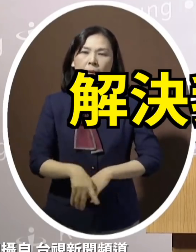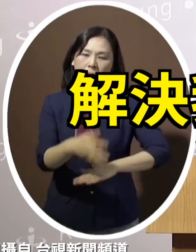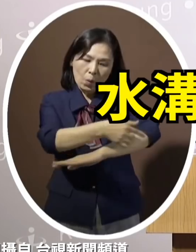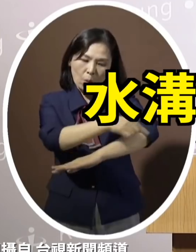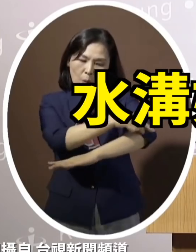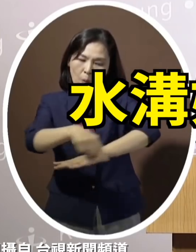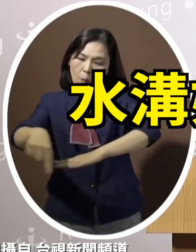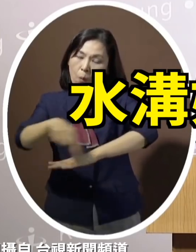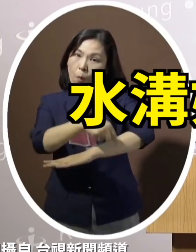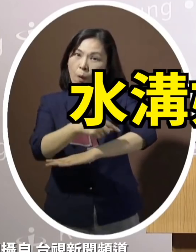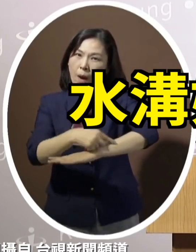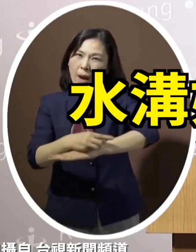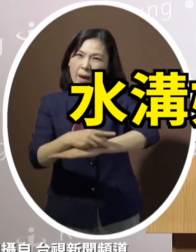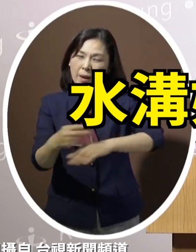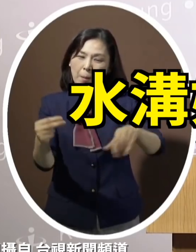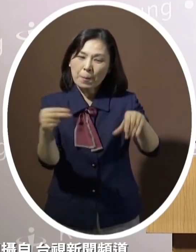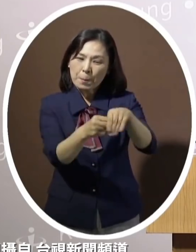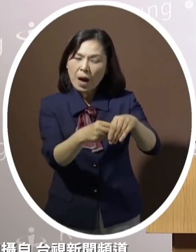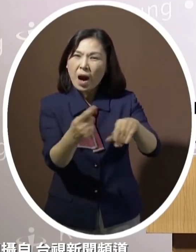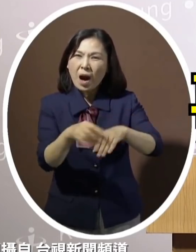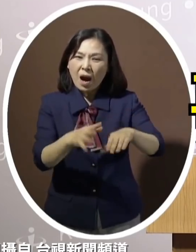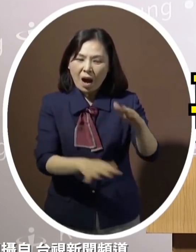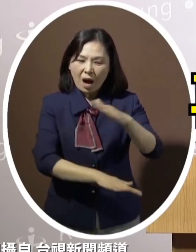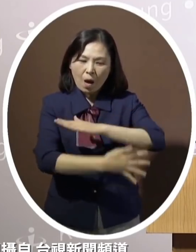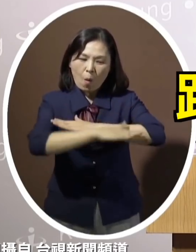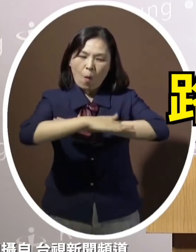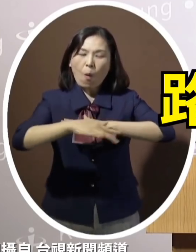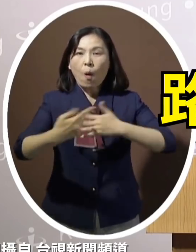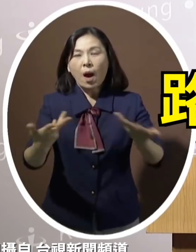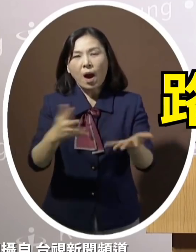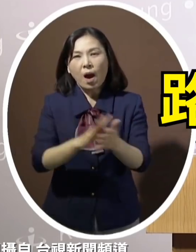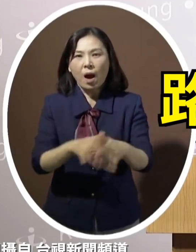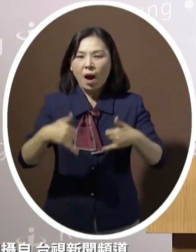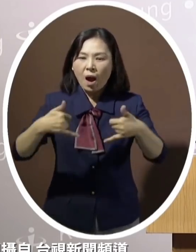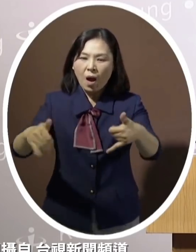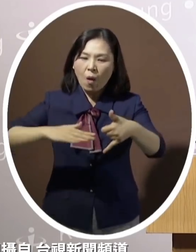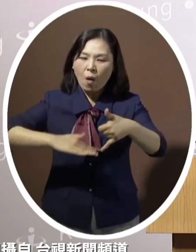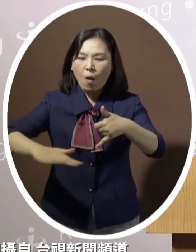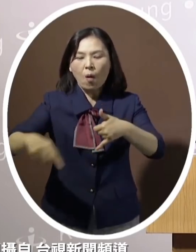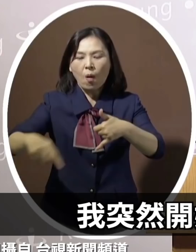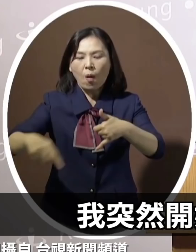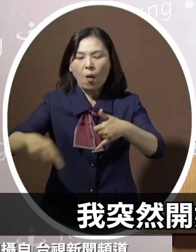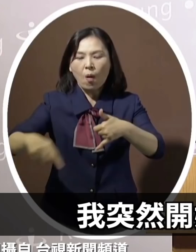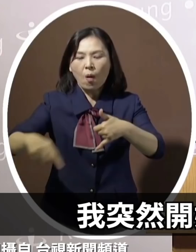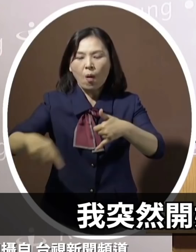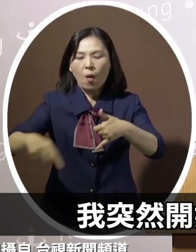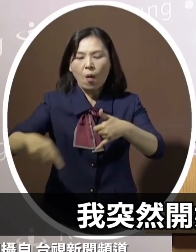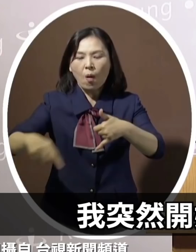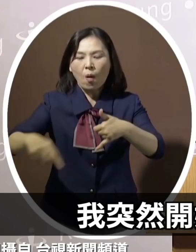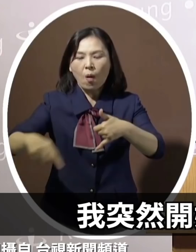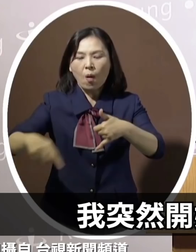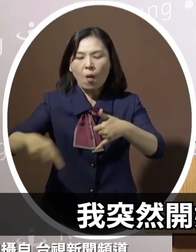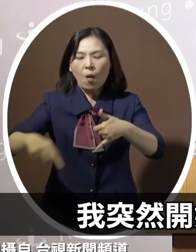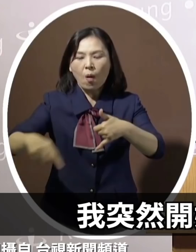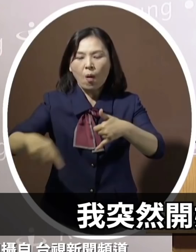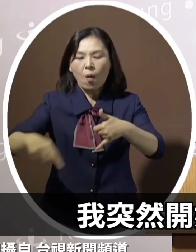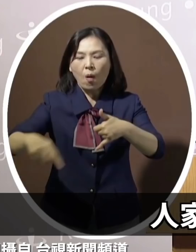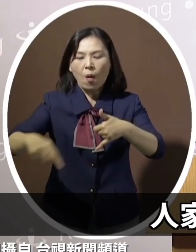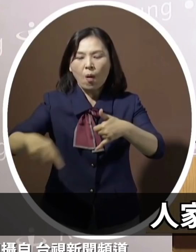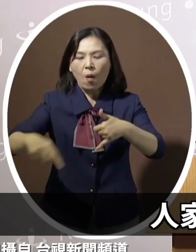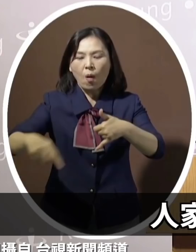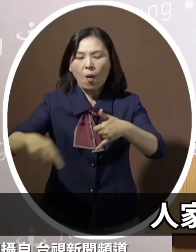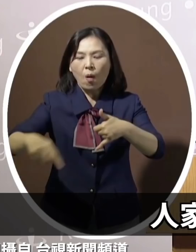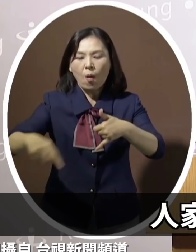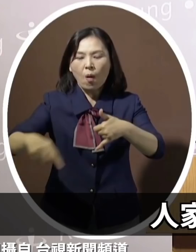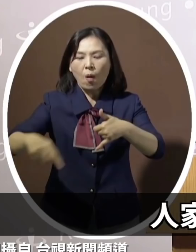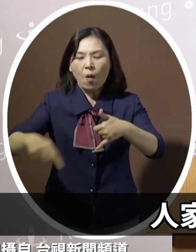问题，水沟如果会淹水的话，再怎么铺路还是会铺不好。 我突然开始怀念韩总经常流畅的口条了，